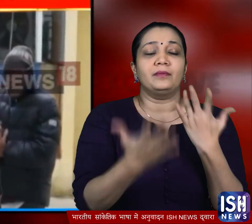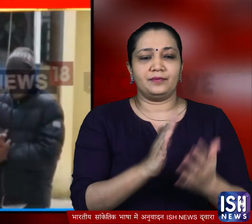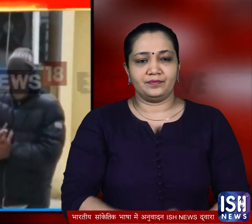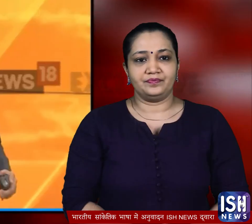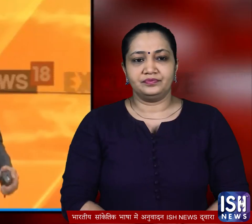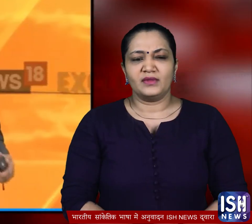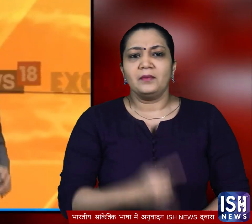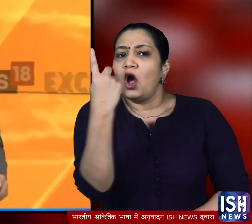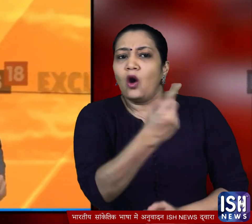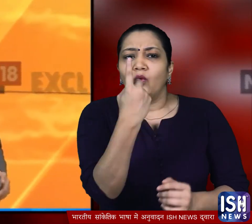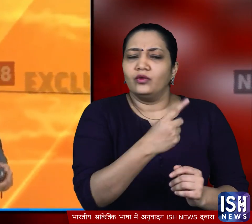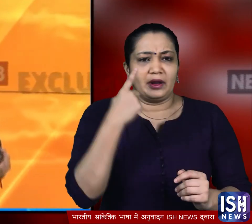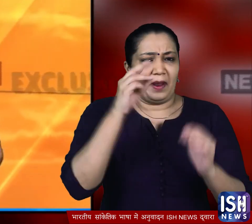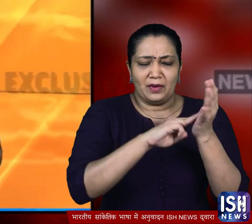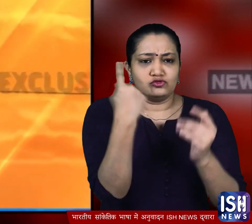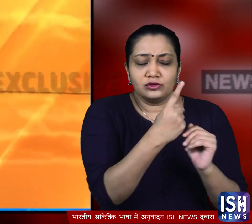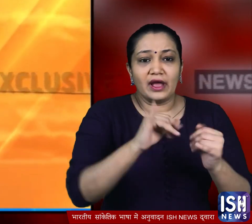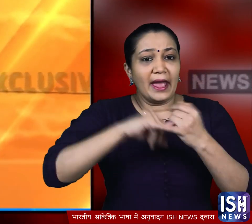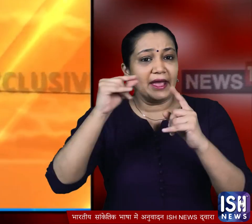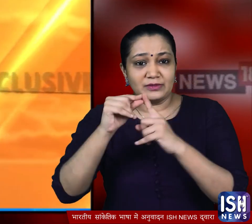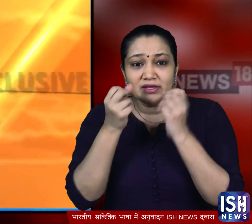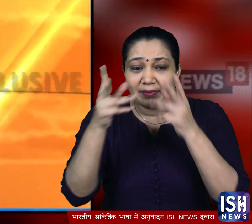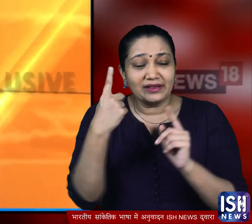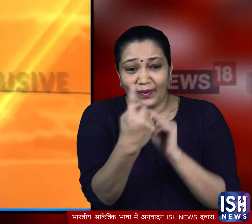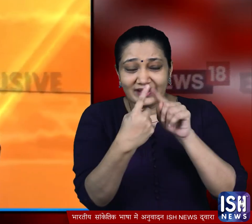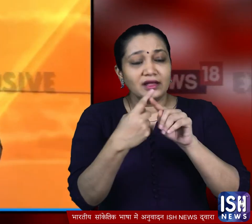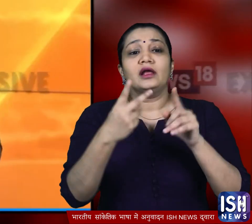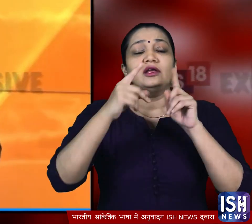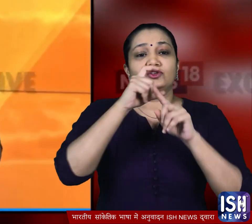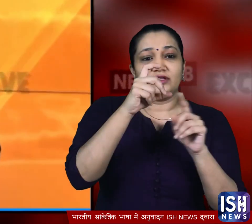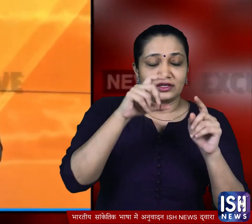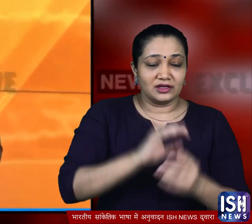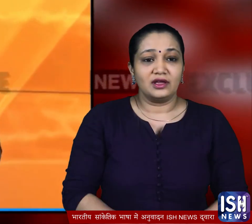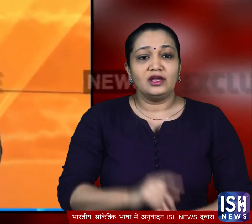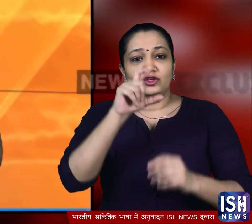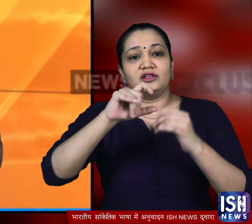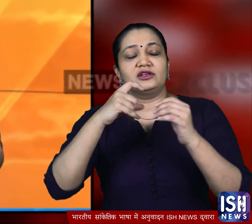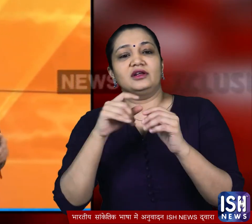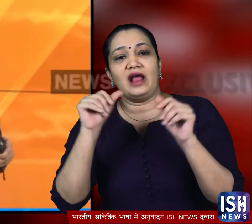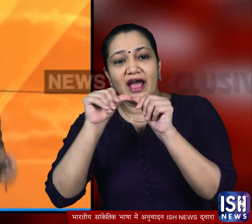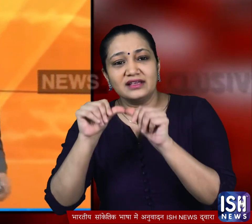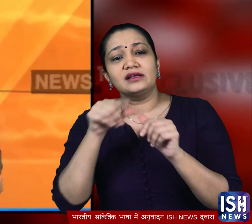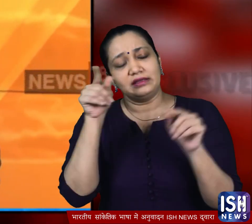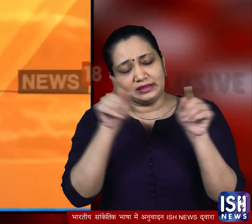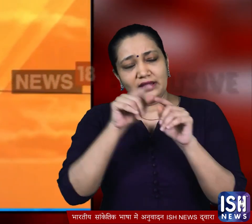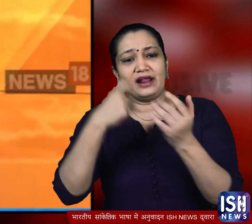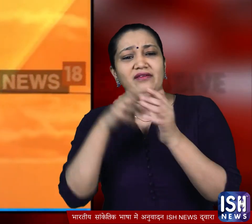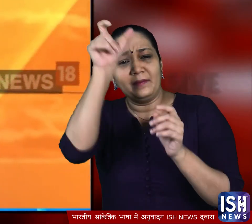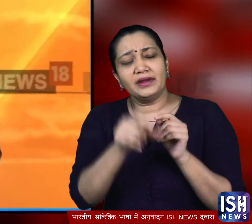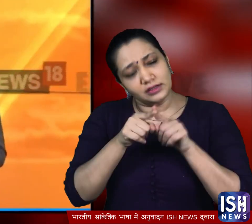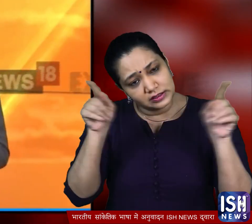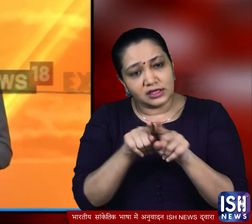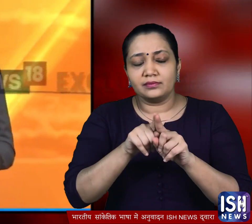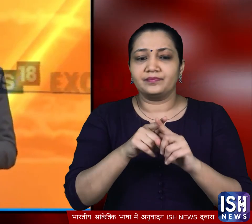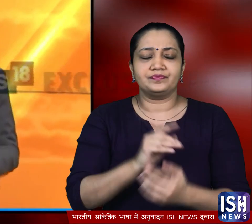करेंगे। लेकिन वो अकेले ऐसे नेता नहीं है जिन्हें समाजवादी पार्टी ने झटका दिया हो, बल्कि चंद्रशेखर आजाद रावण की भी बात अखिलेश यादव से नहीं बन पाई। सूत्रों